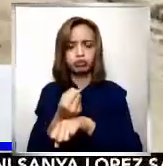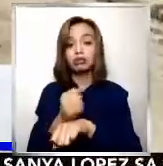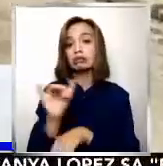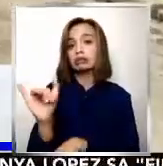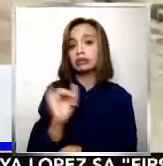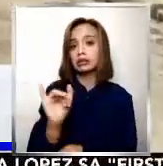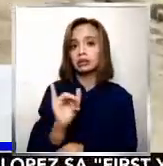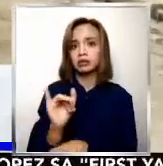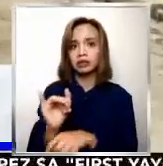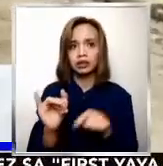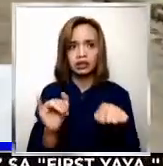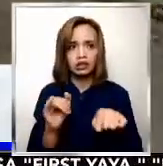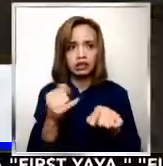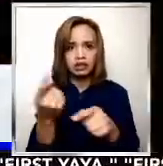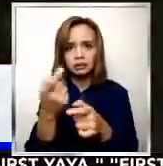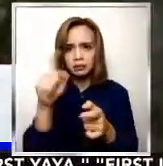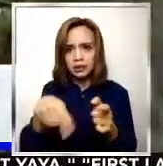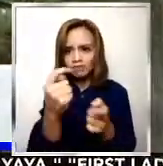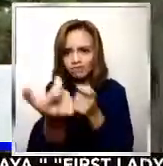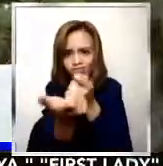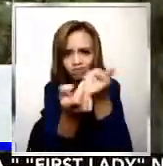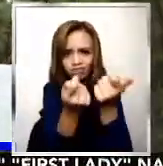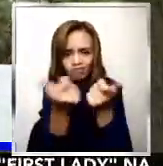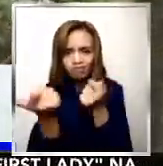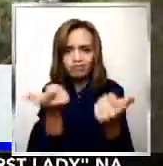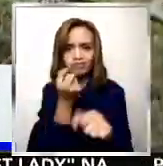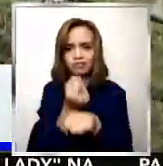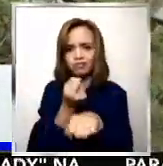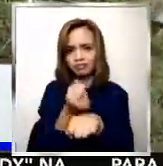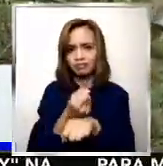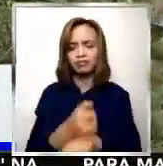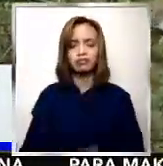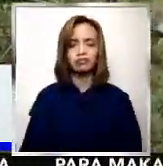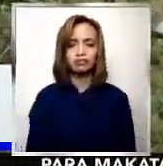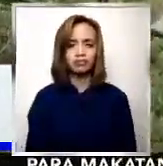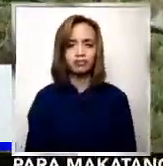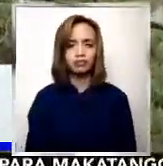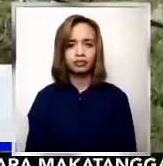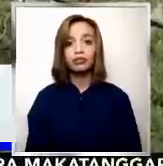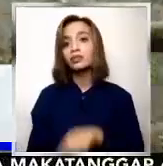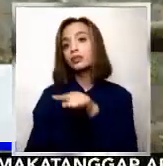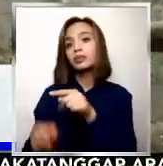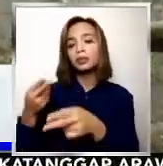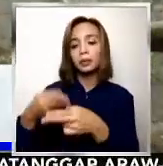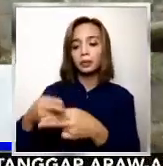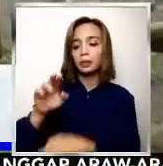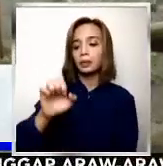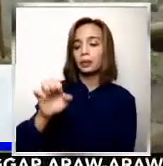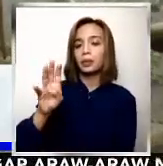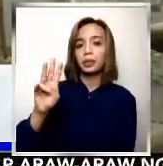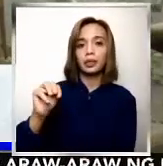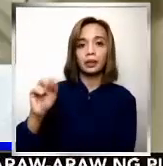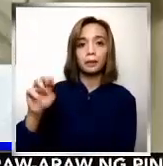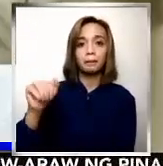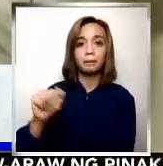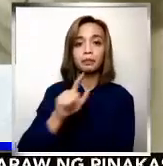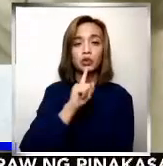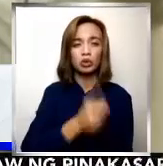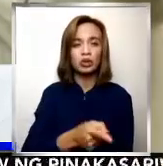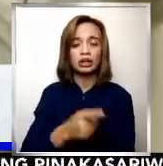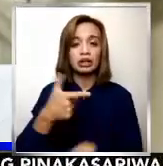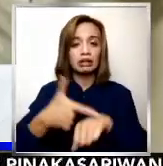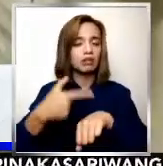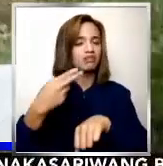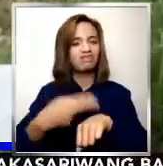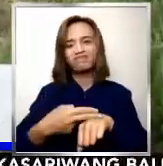bago makarating sa lugar. Isa si Emma Diwas sa napinsala ang kabuhayan, ang mga pananim